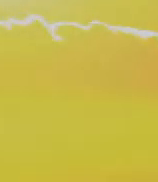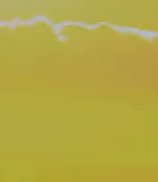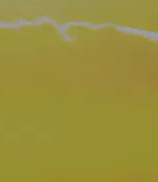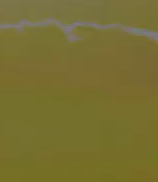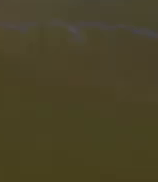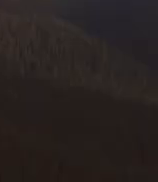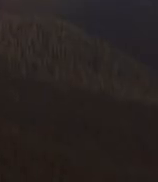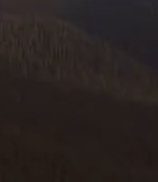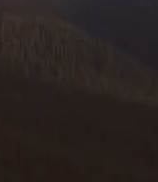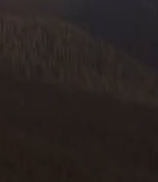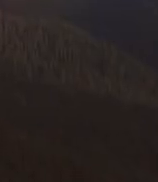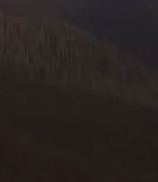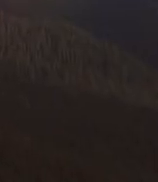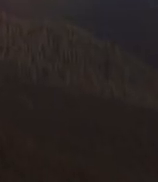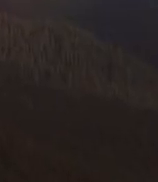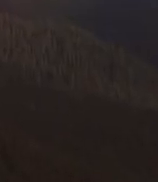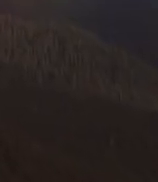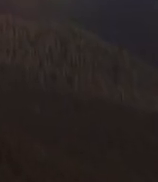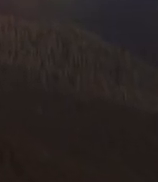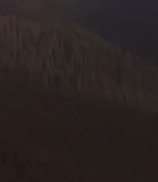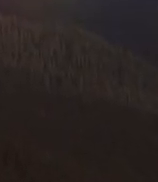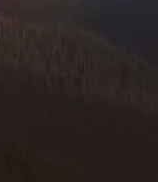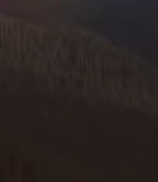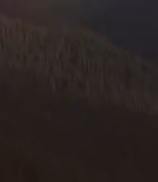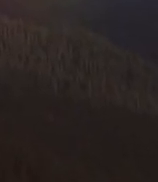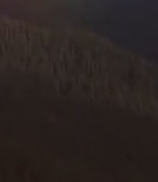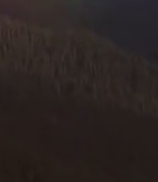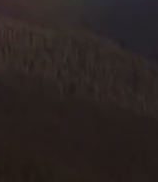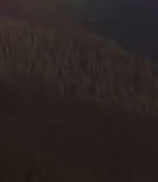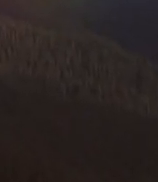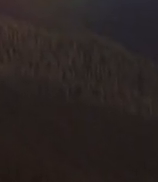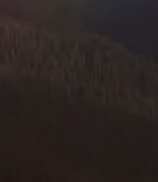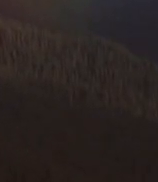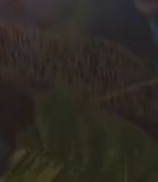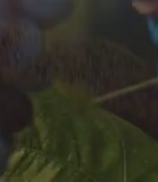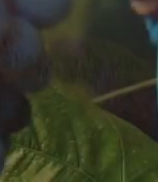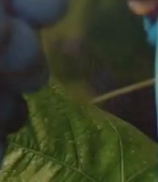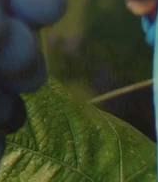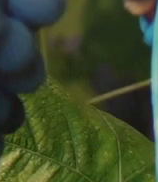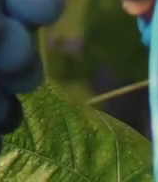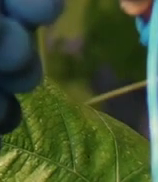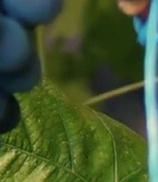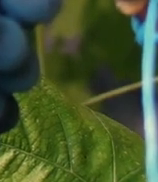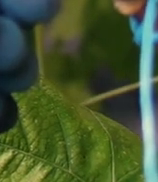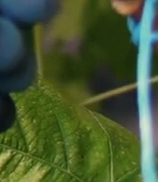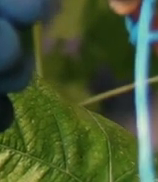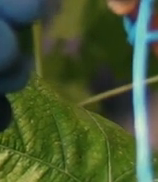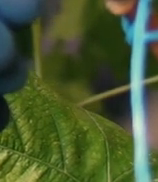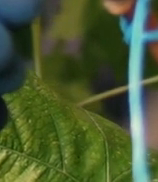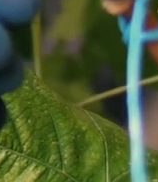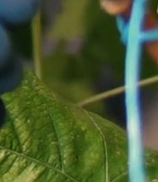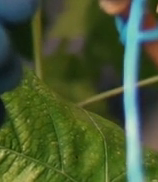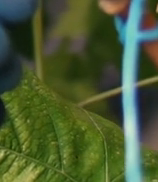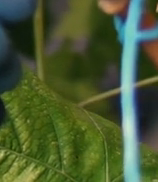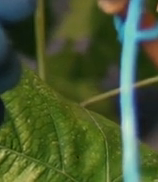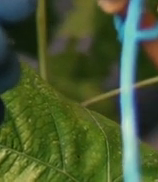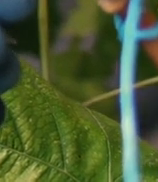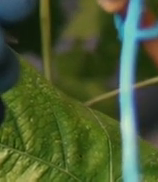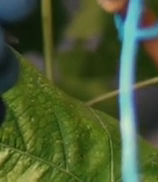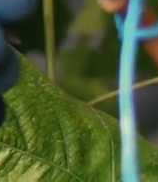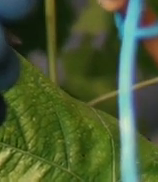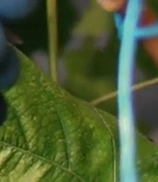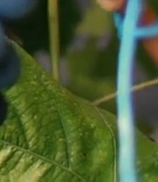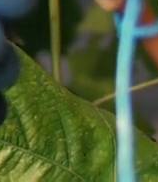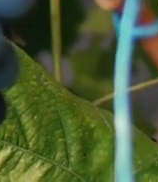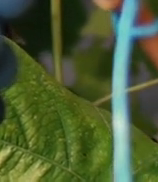Святому. Исход 10 глава 11-12 стих. Это возможность иметь близкое общение с Ним. Поскольку мы в деле